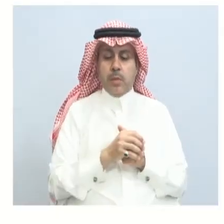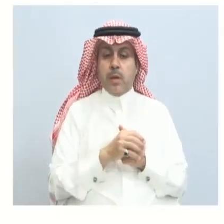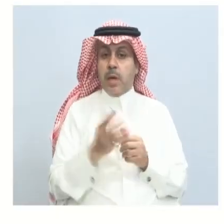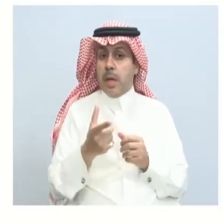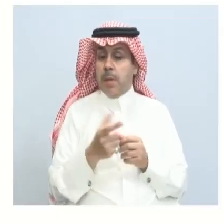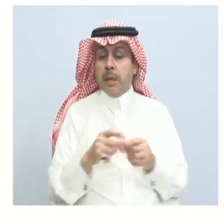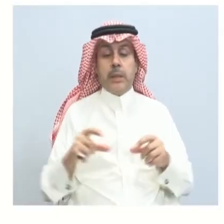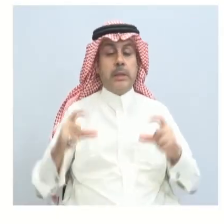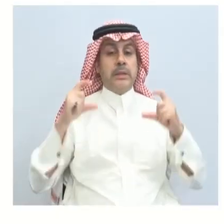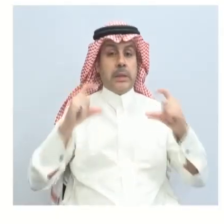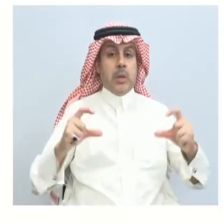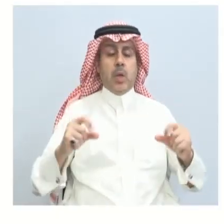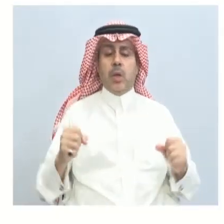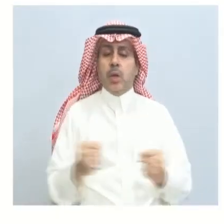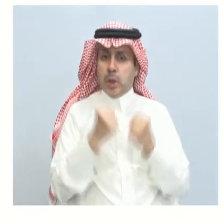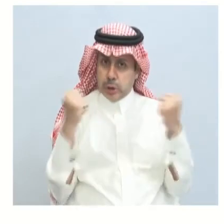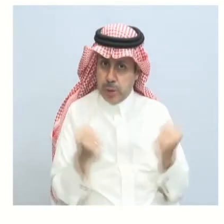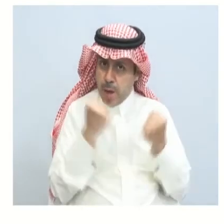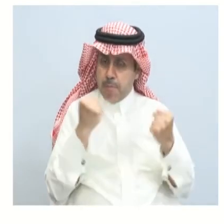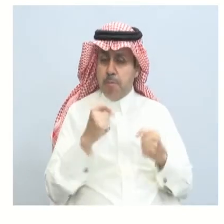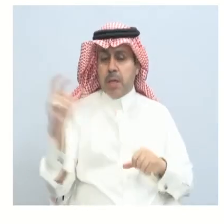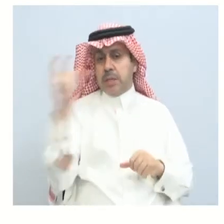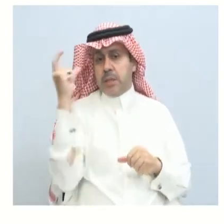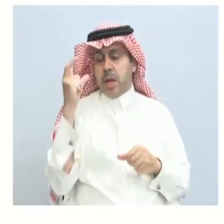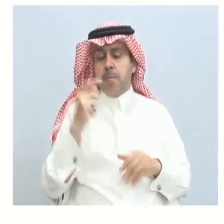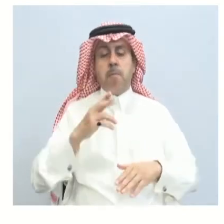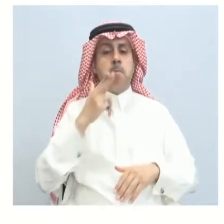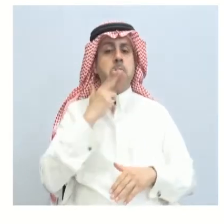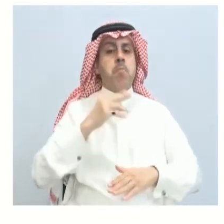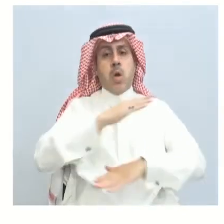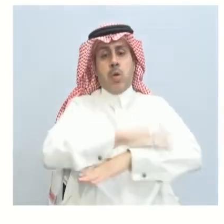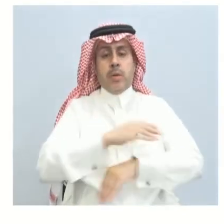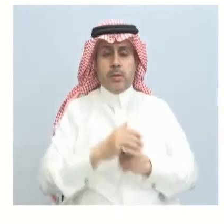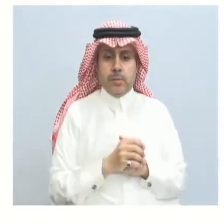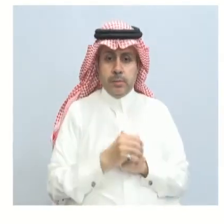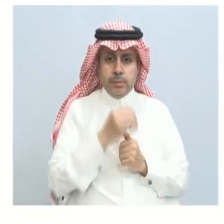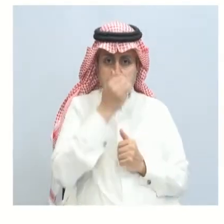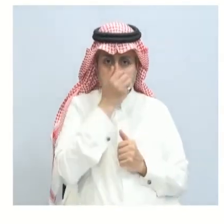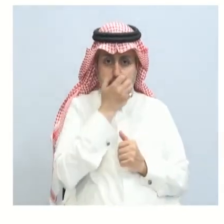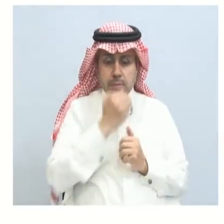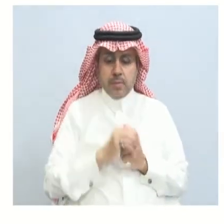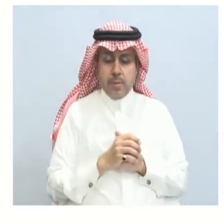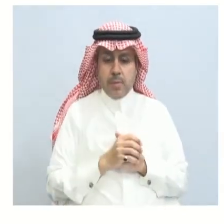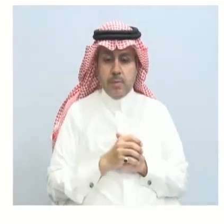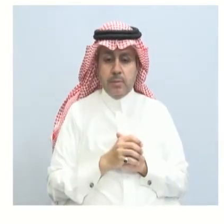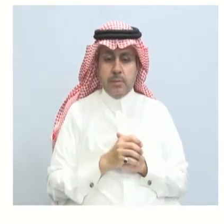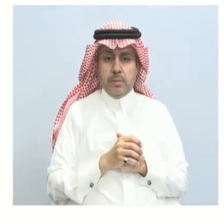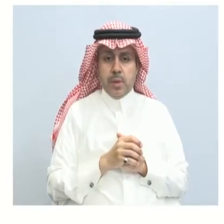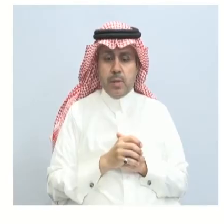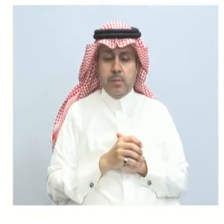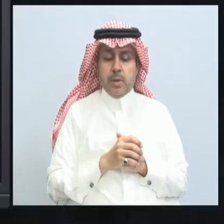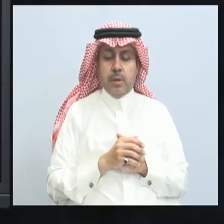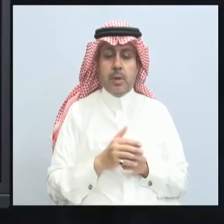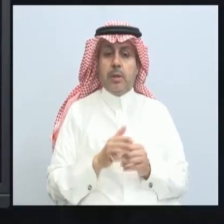يدل اهتمام الاسلام بالخلق الحسن لماذا اهتم الاسلام او بمعنى اخر حينما